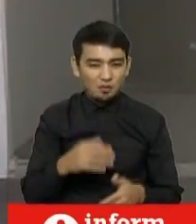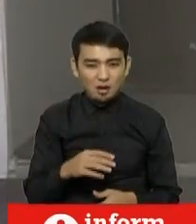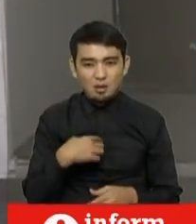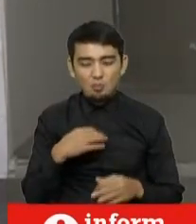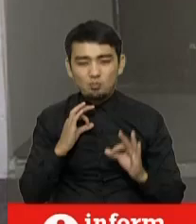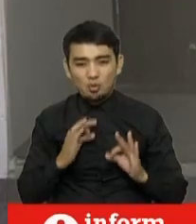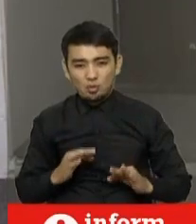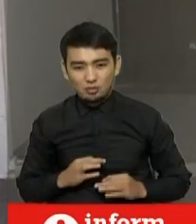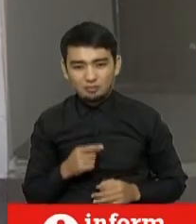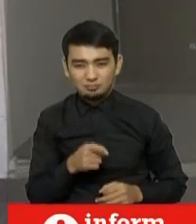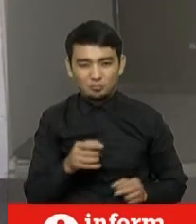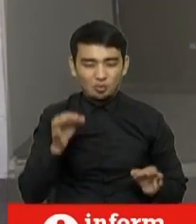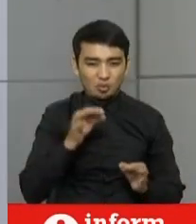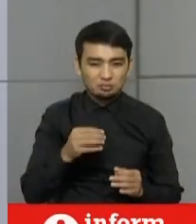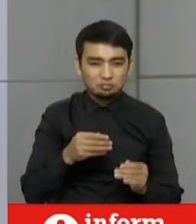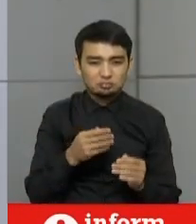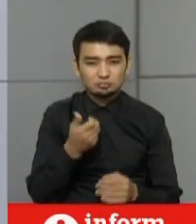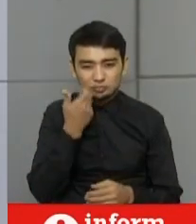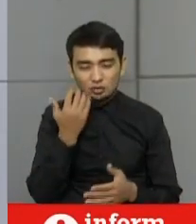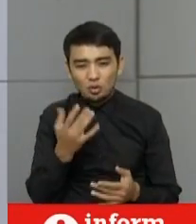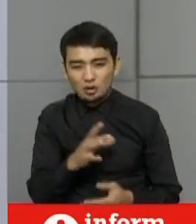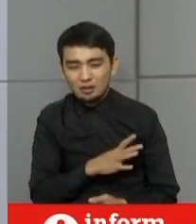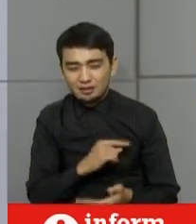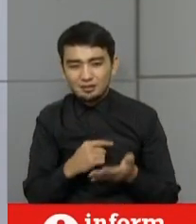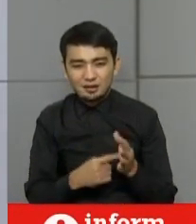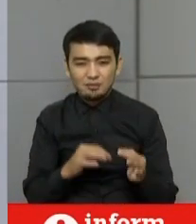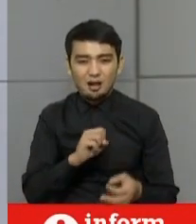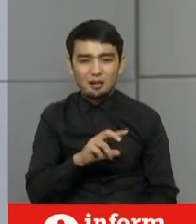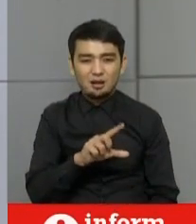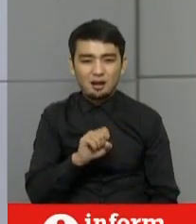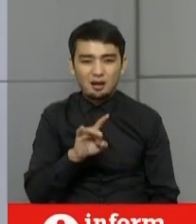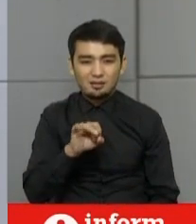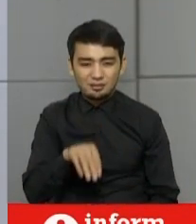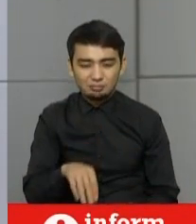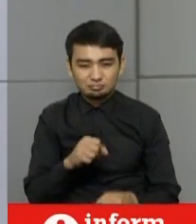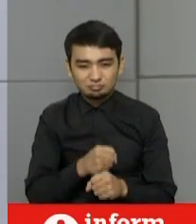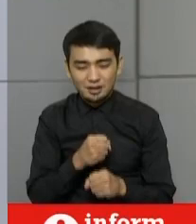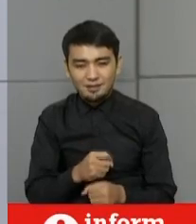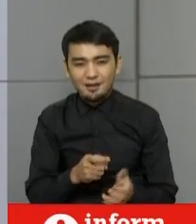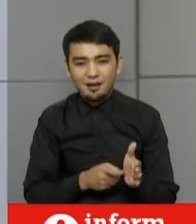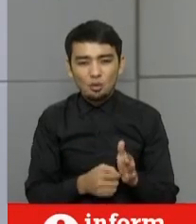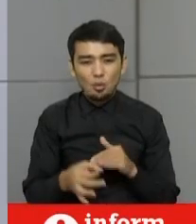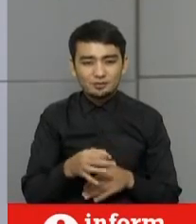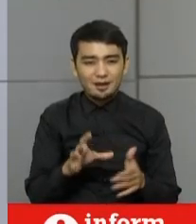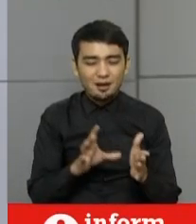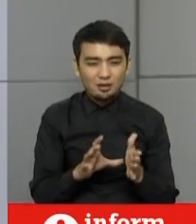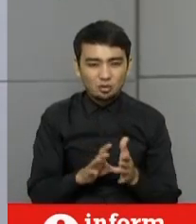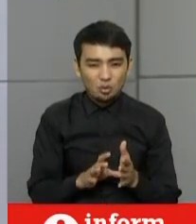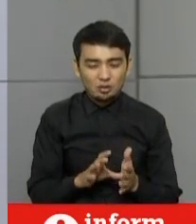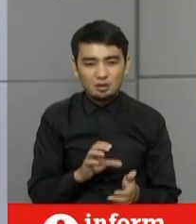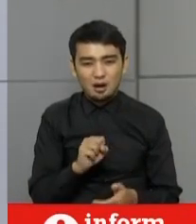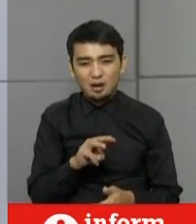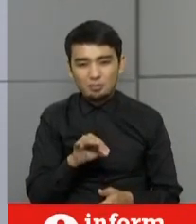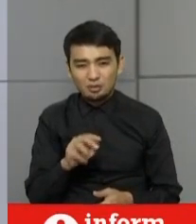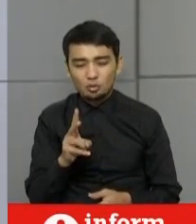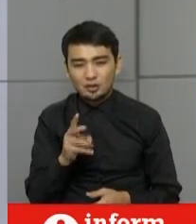прокуратура олардың бейресми кірісі туралы ақпаратты талап ететін алгоритмді ұсындық. Мысалы, Қарағанды облысында электрондық әмияндарда ақшаны